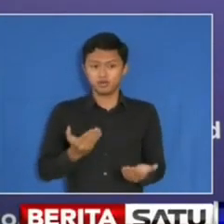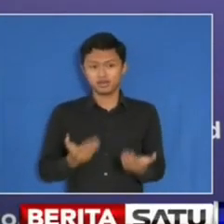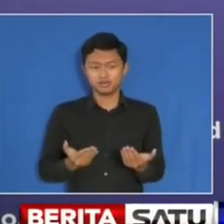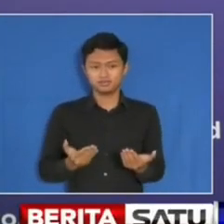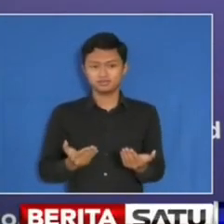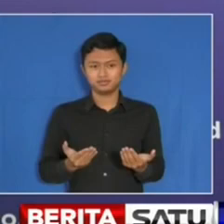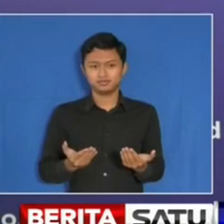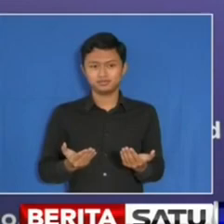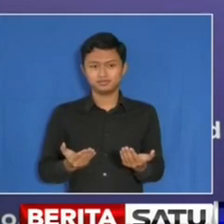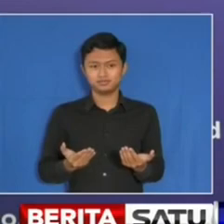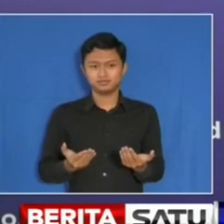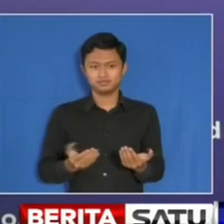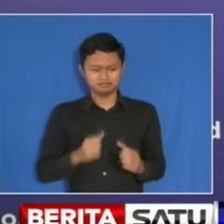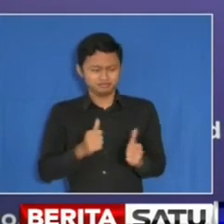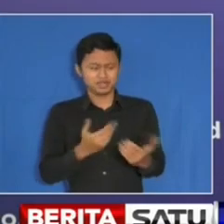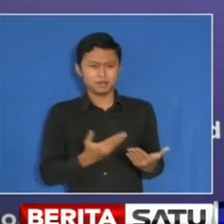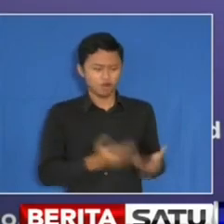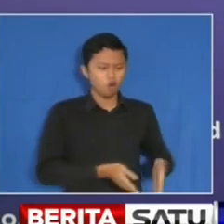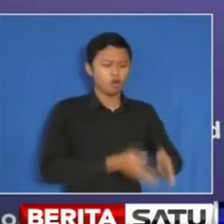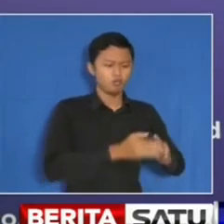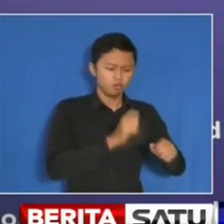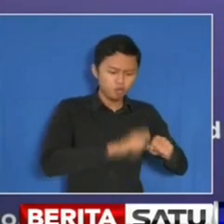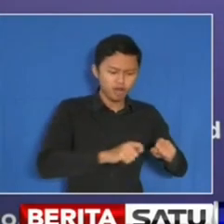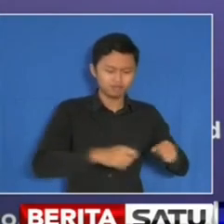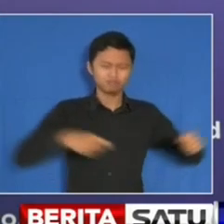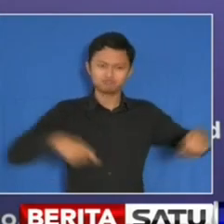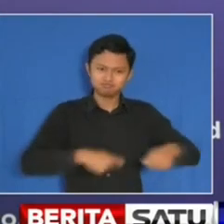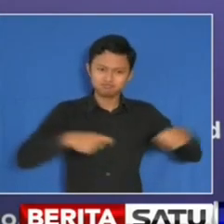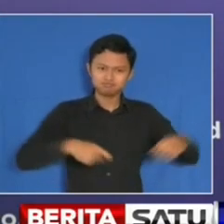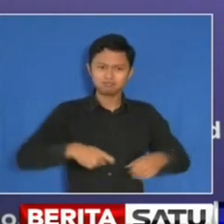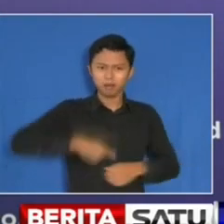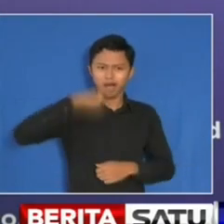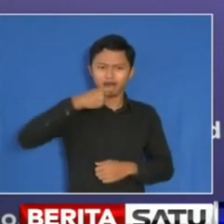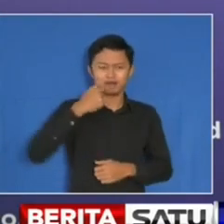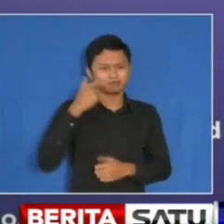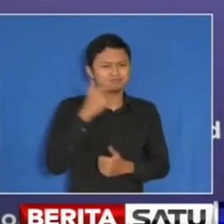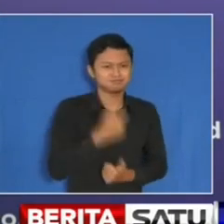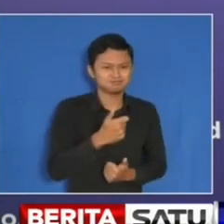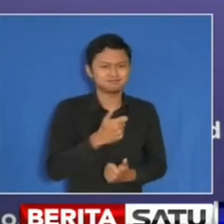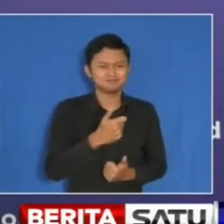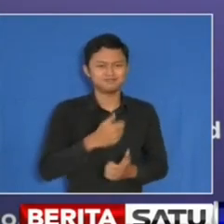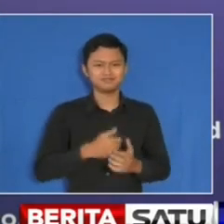demikian bisa menciptakan aneka masakan, mungkin juga bisa